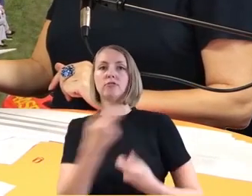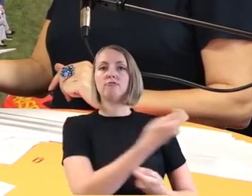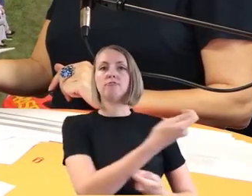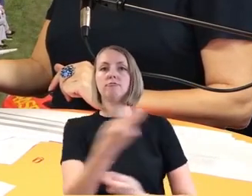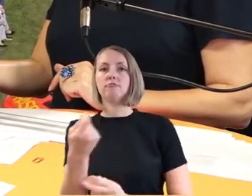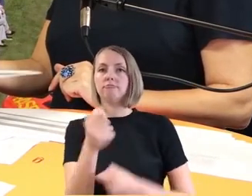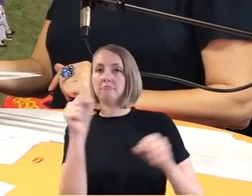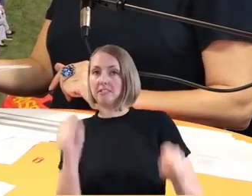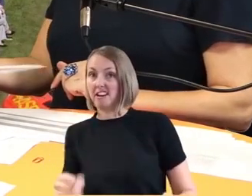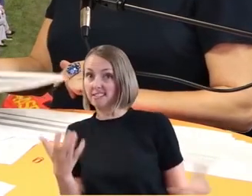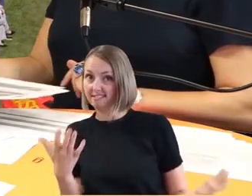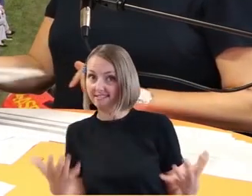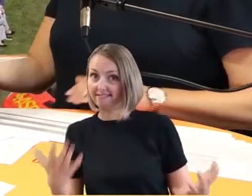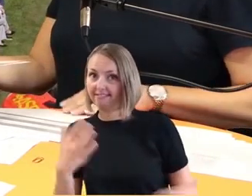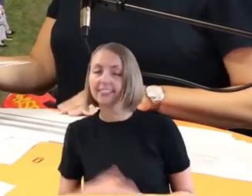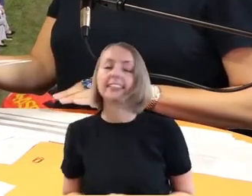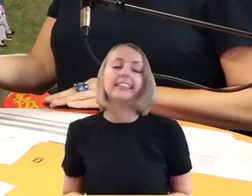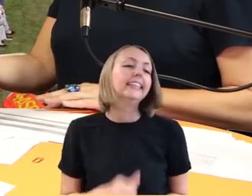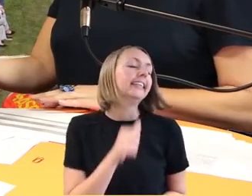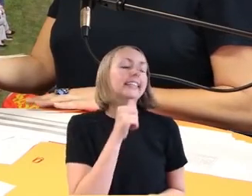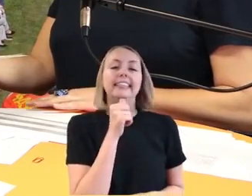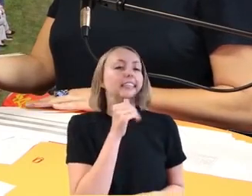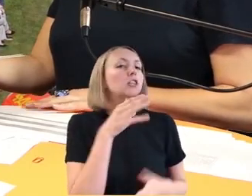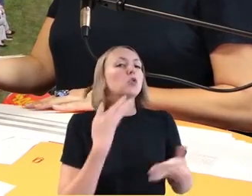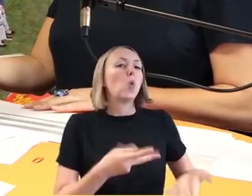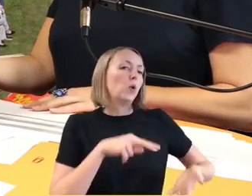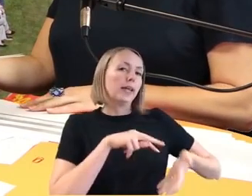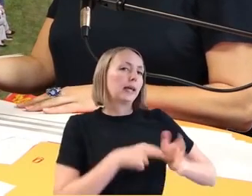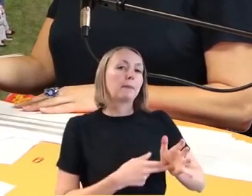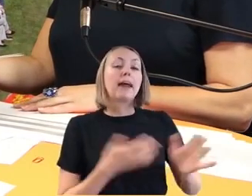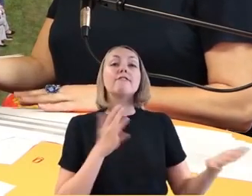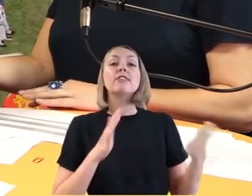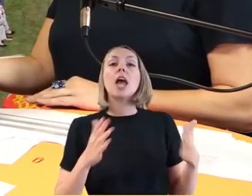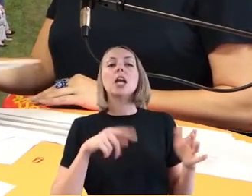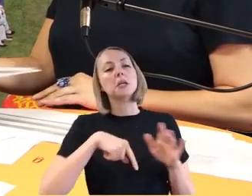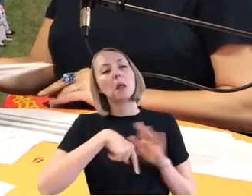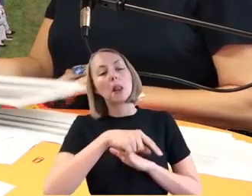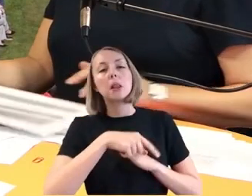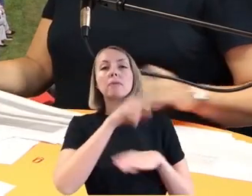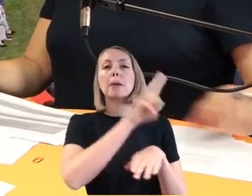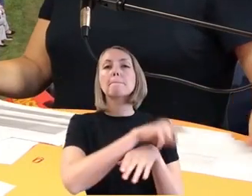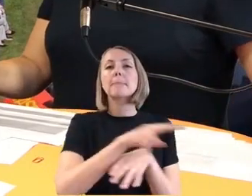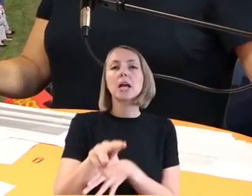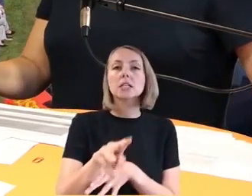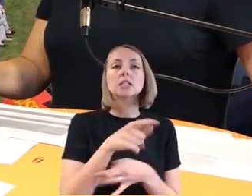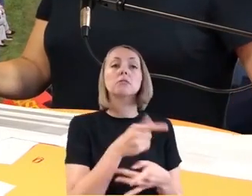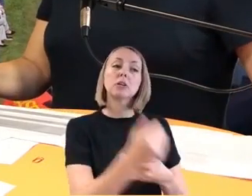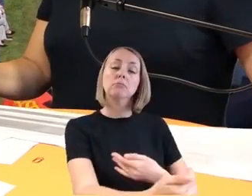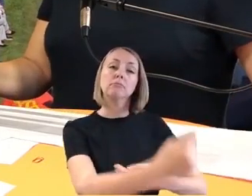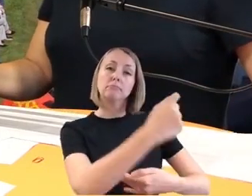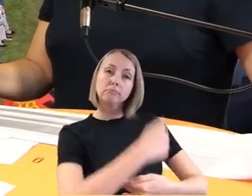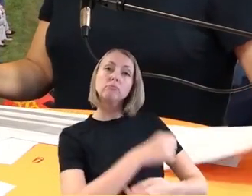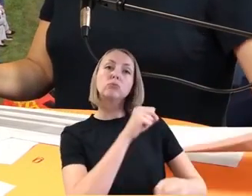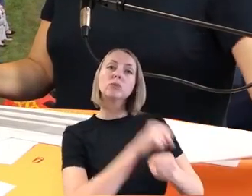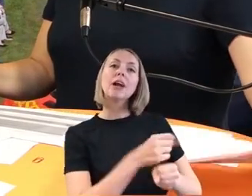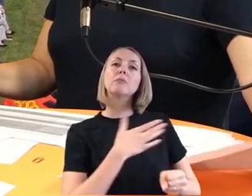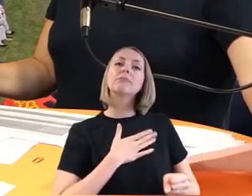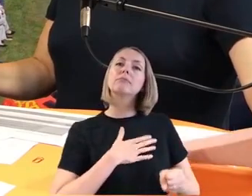einer der nächsten Messen an unserem Stand eine Installation sehen, wo man das auch